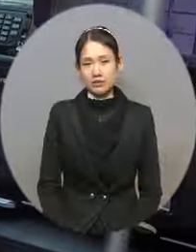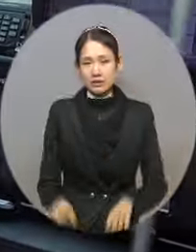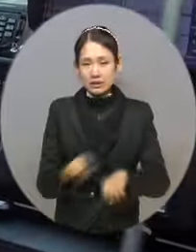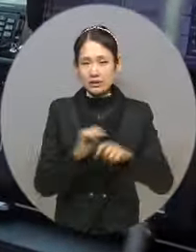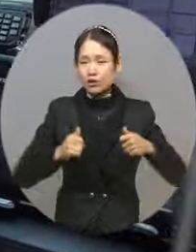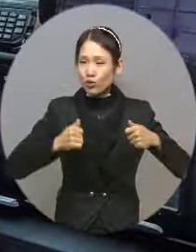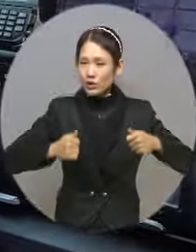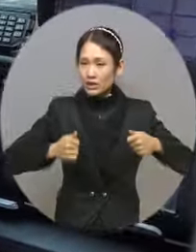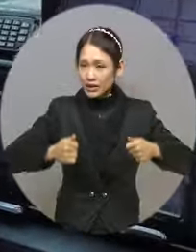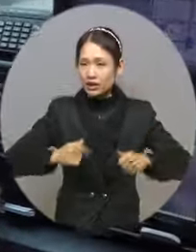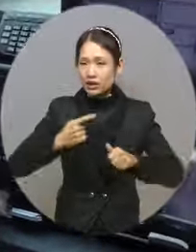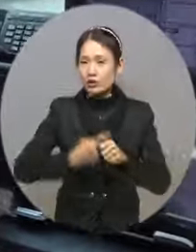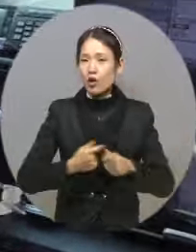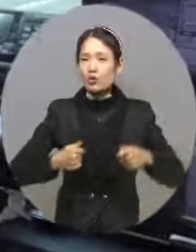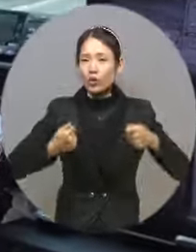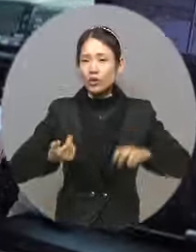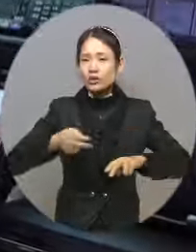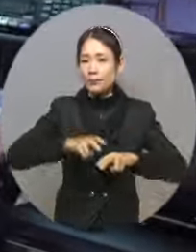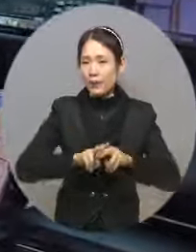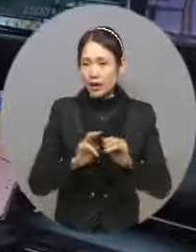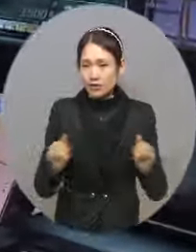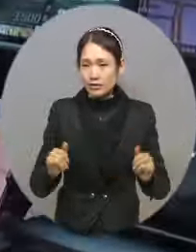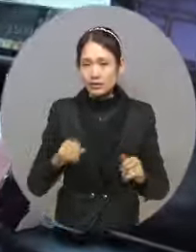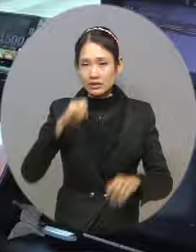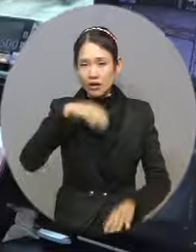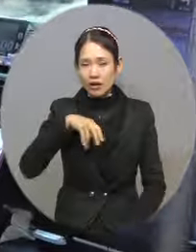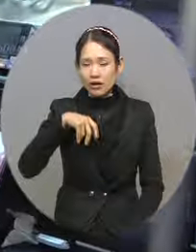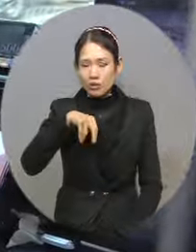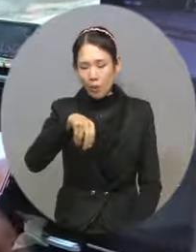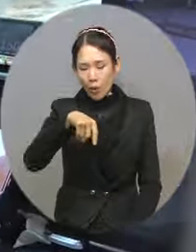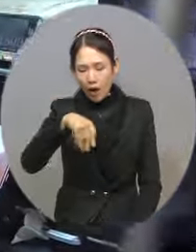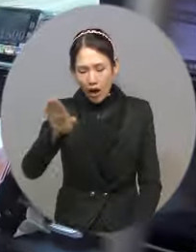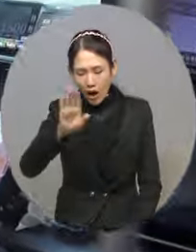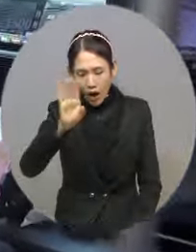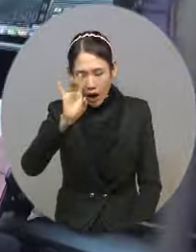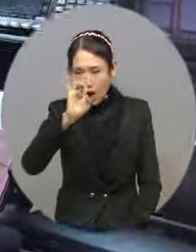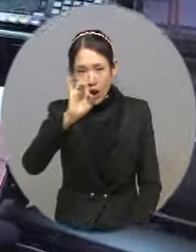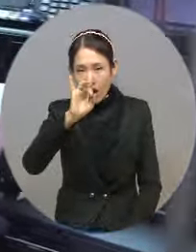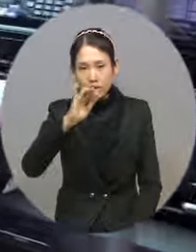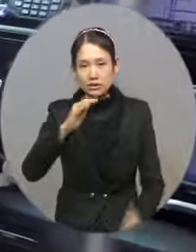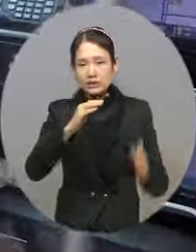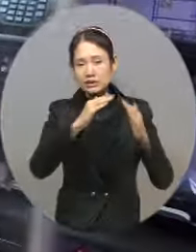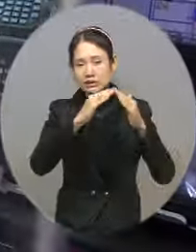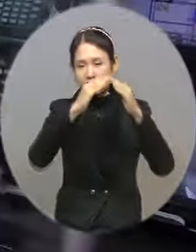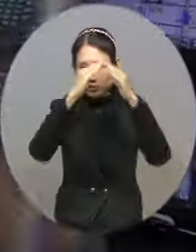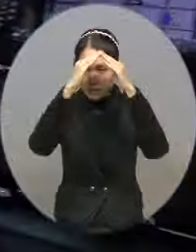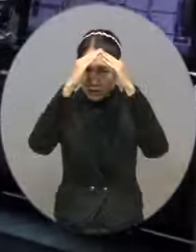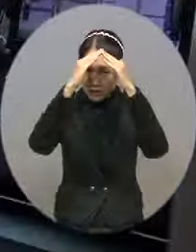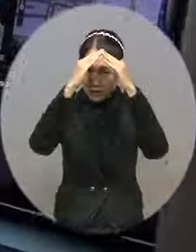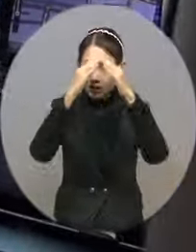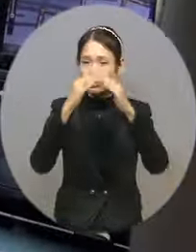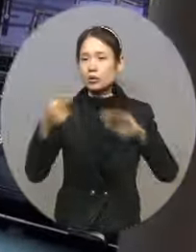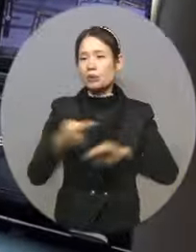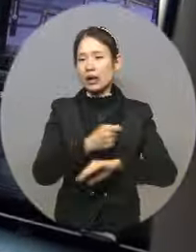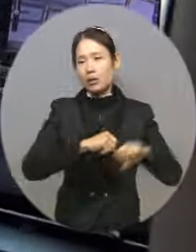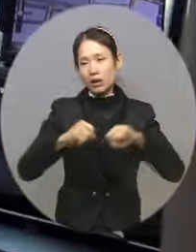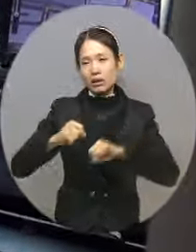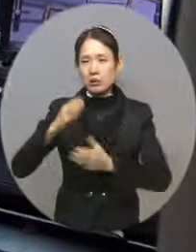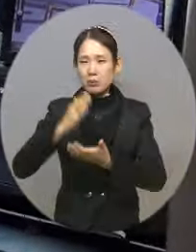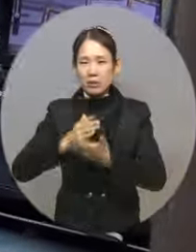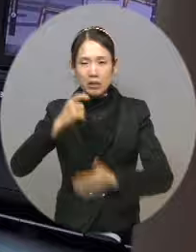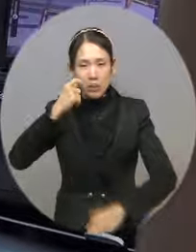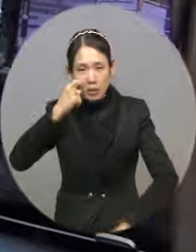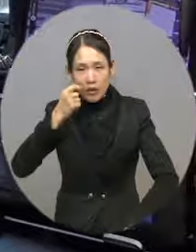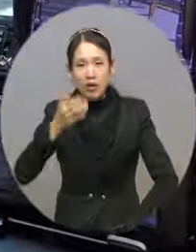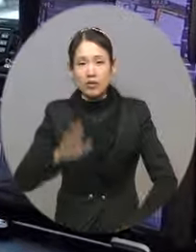휠체어나 전동휠체어 타시는 분들은 그냥 보행이 불편하시니까 집에서 거의 못 나오시거나 바깥 활동을 못 하셨는데